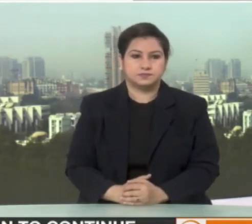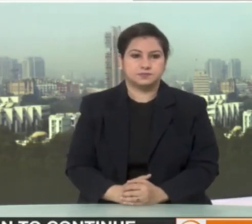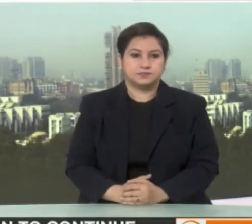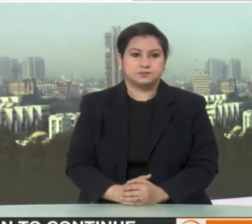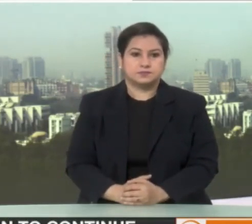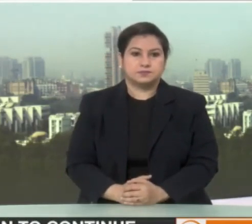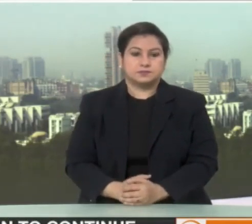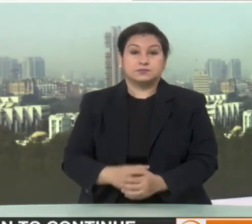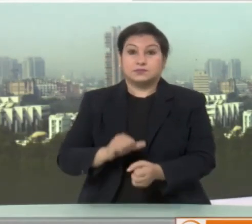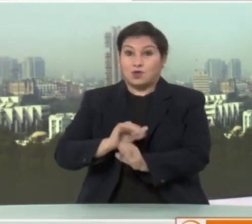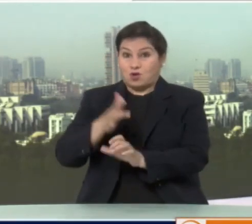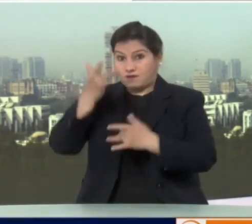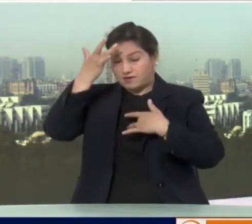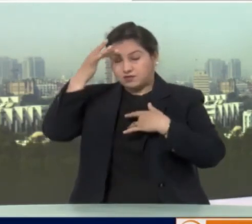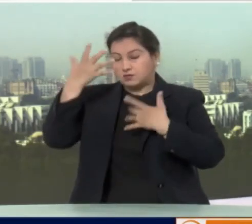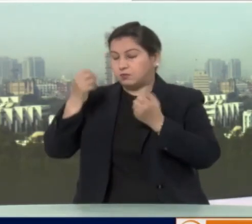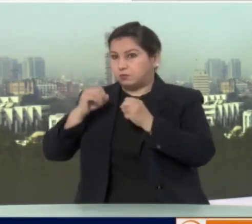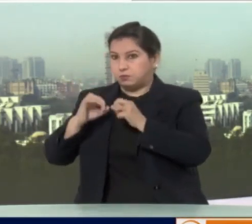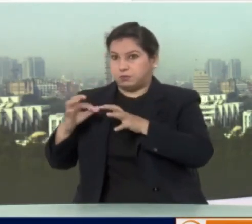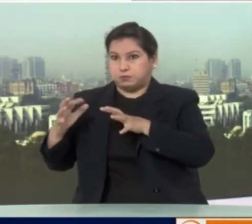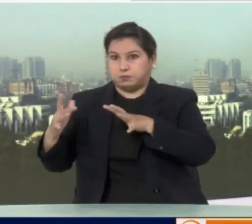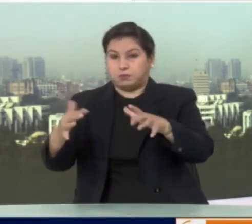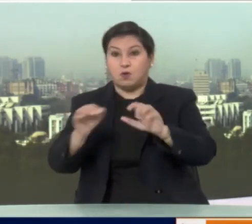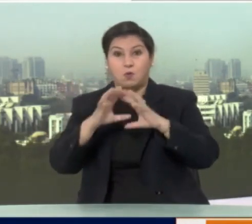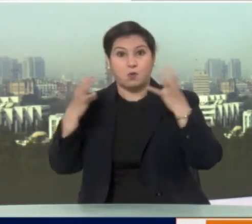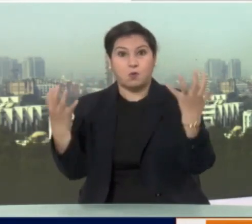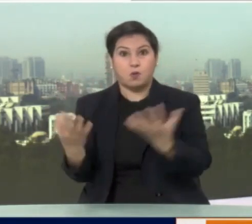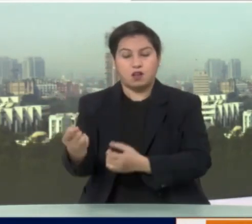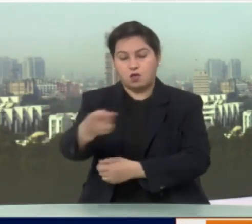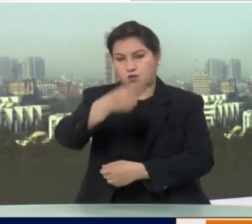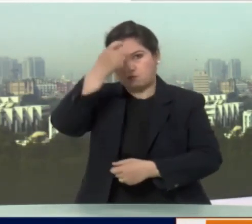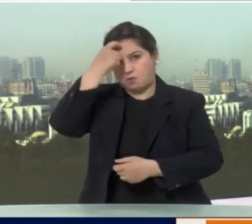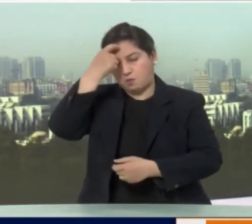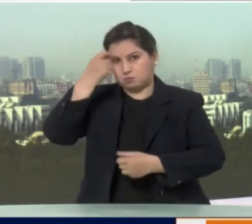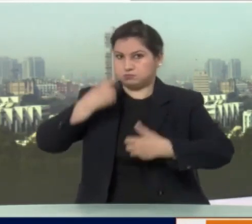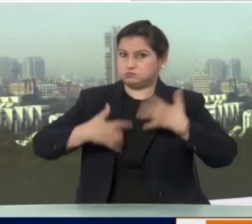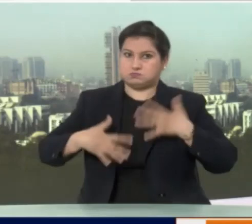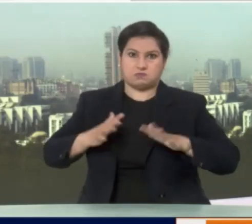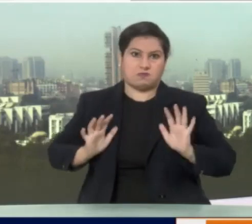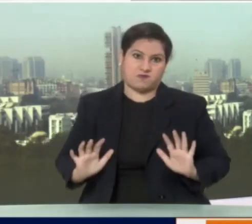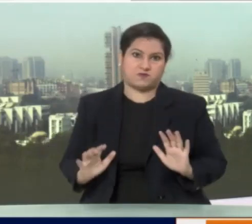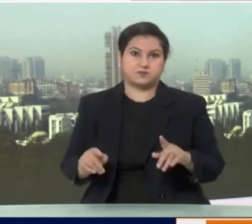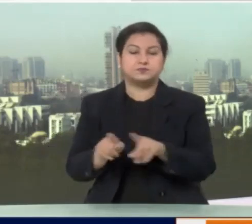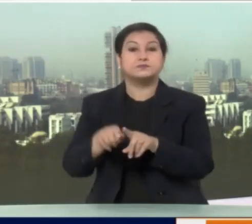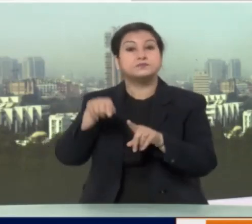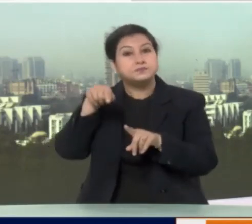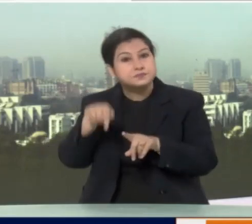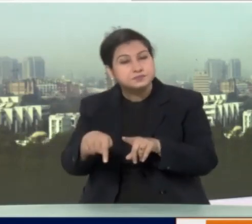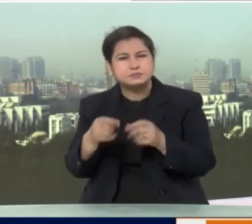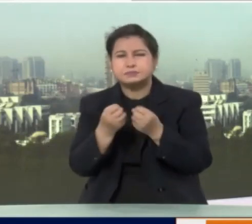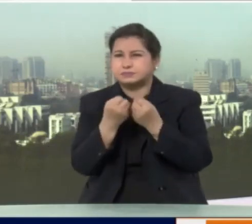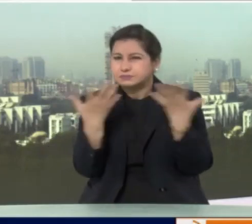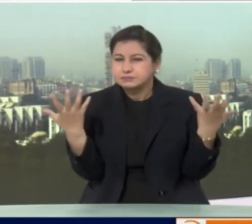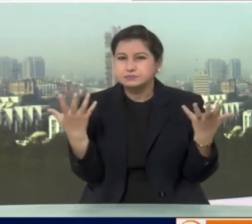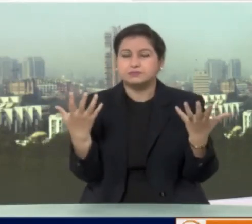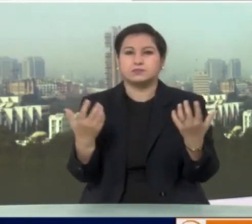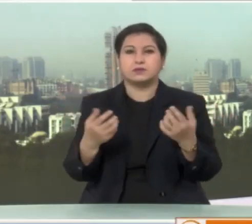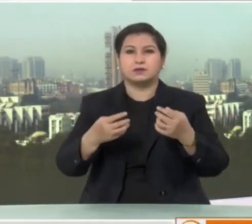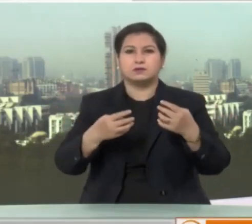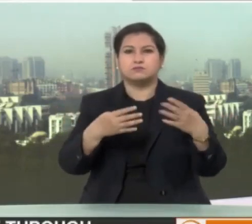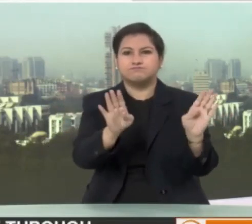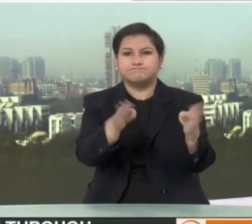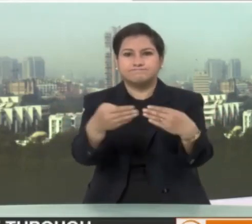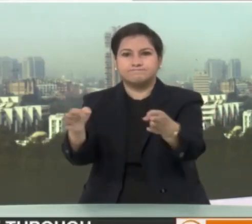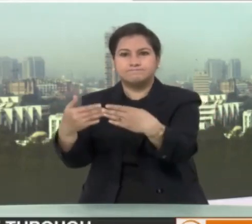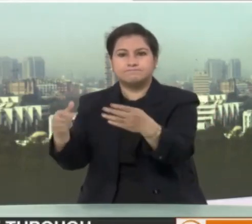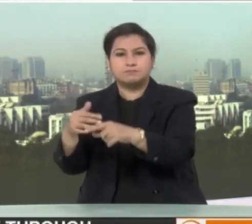कोरोना वायरस जिसकी वजह से पूरे वर्ल्ड में बहुत ज़्यादा प्रॉब्लम्स जो क्रिएट हो चुकी हैं, और उस वजह से बहुत सारे पैसेंजर्स हम जैसे